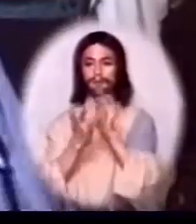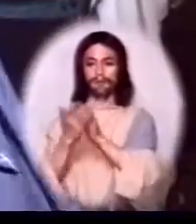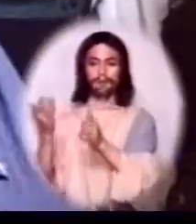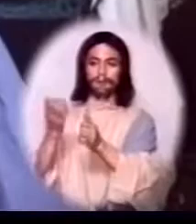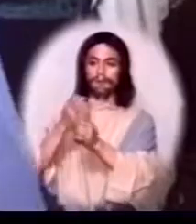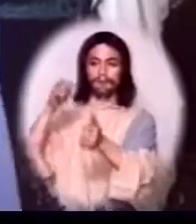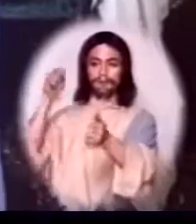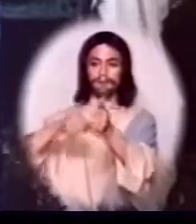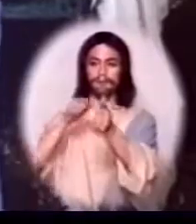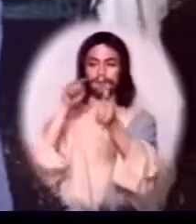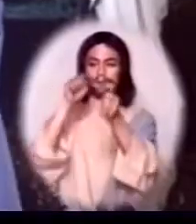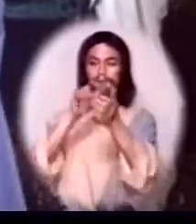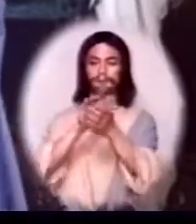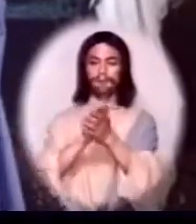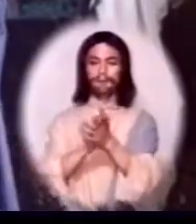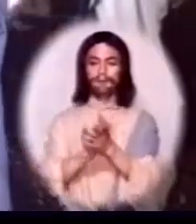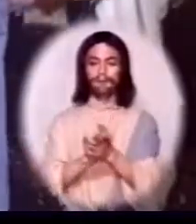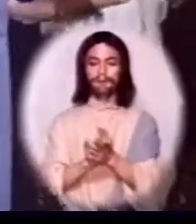그를 체포해라.